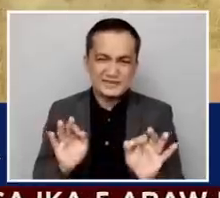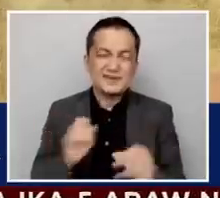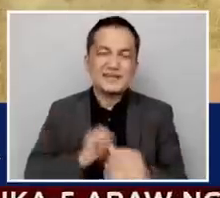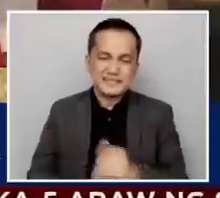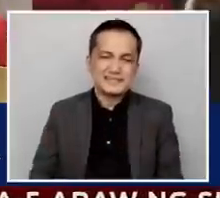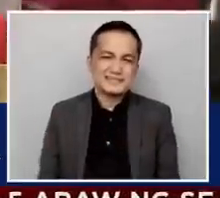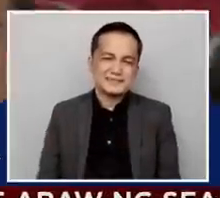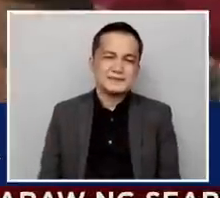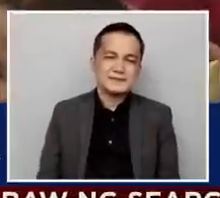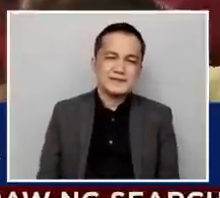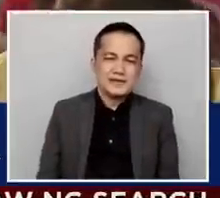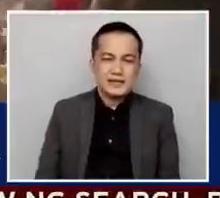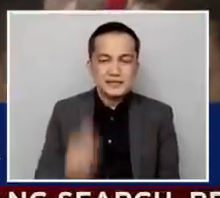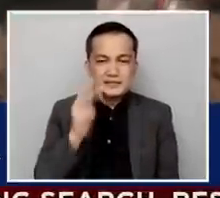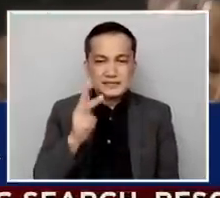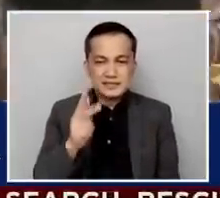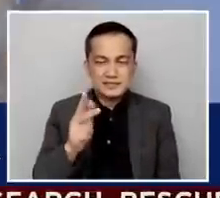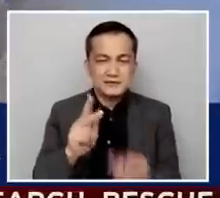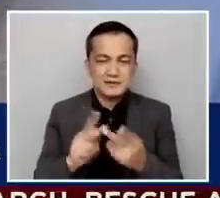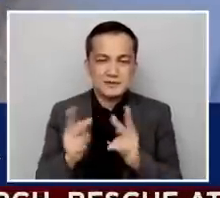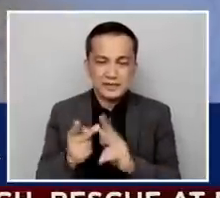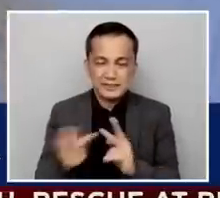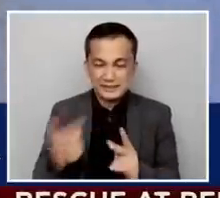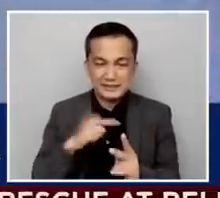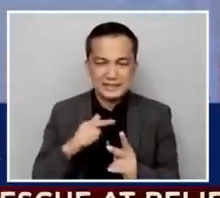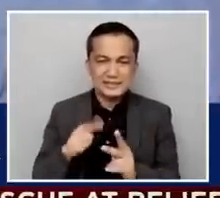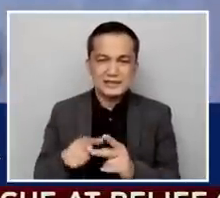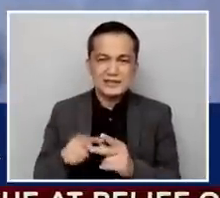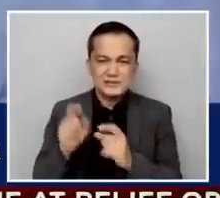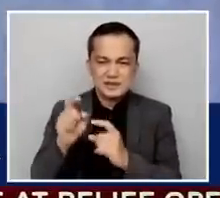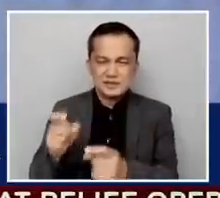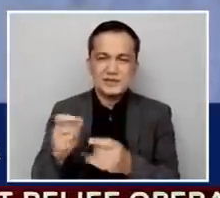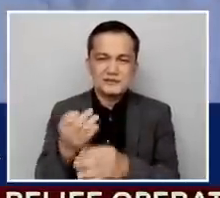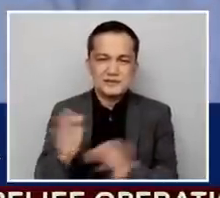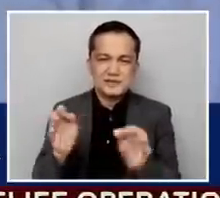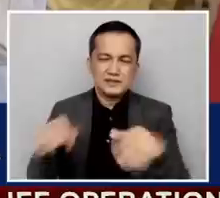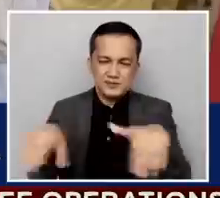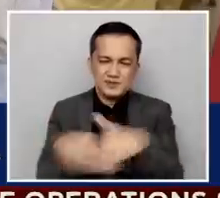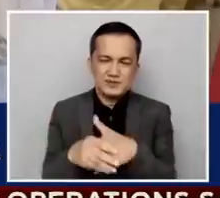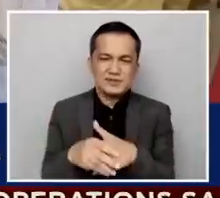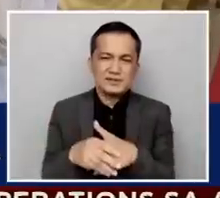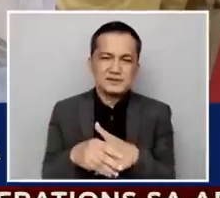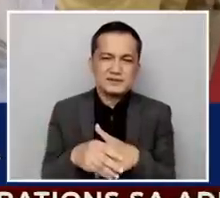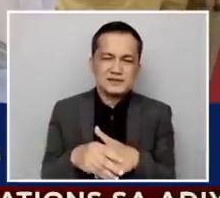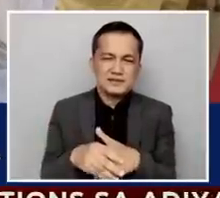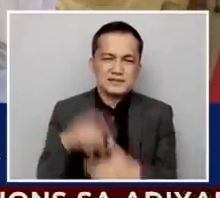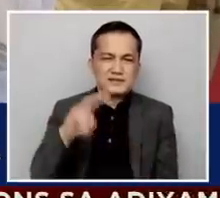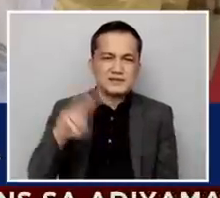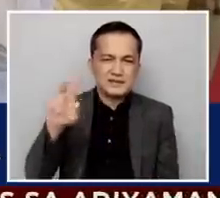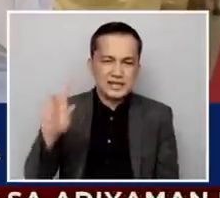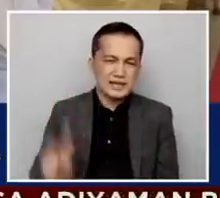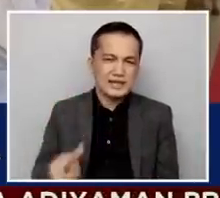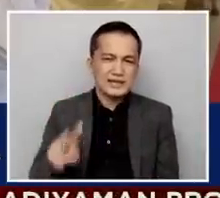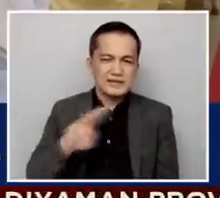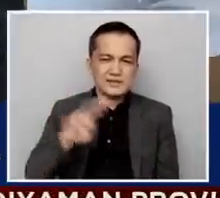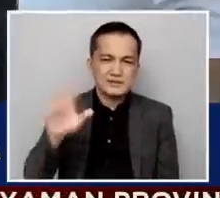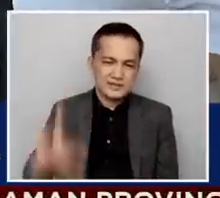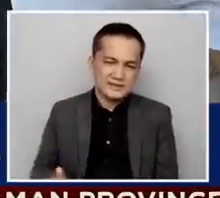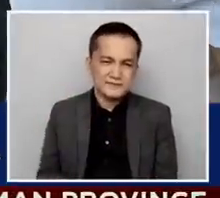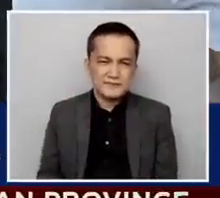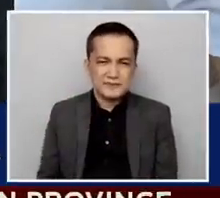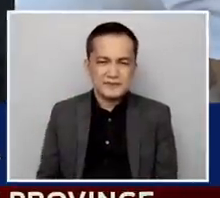Mahigit 30 magkasintahan naman ang nabiyayaan ng libreng kasal sa Valenzuela City. Ginawang